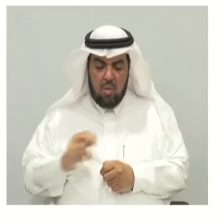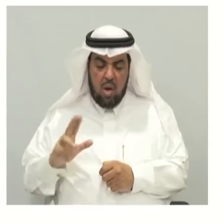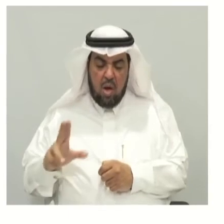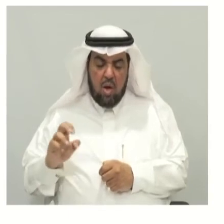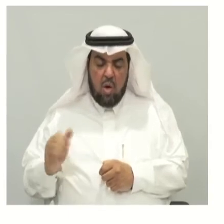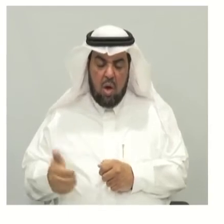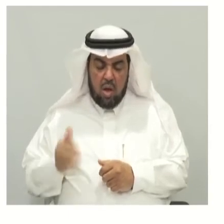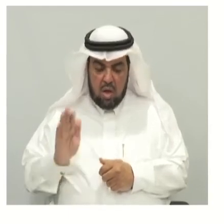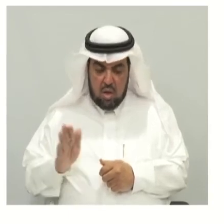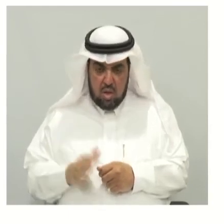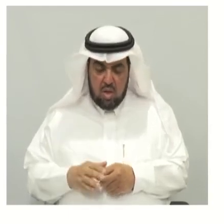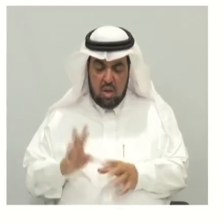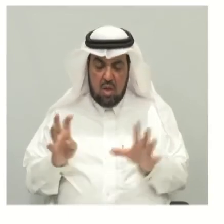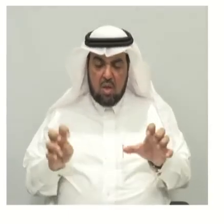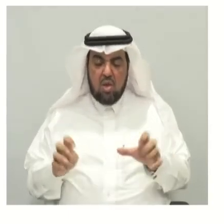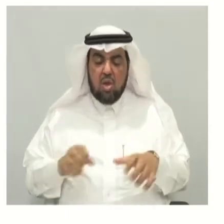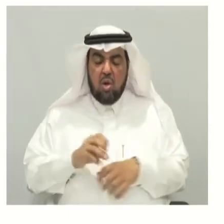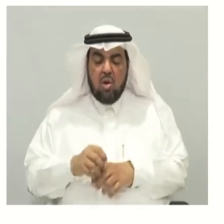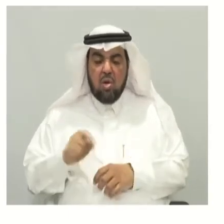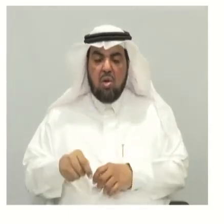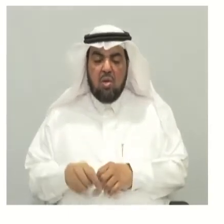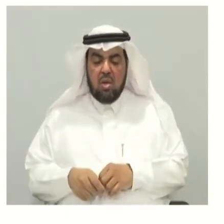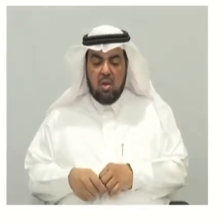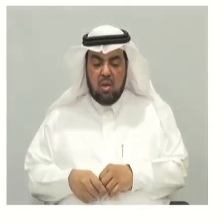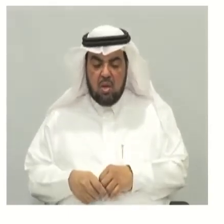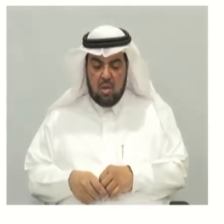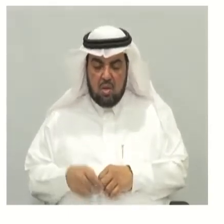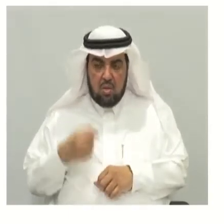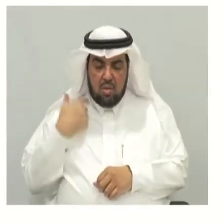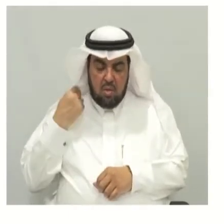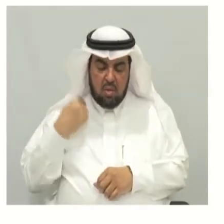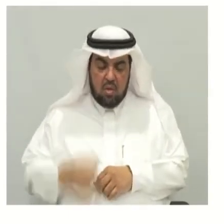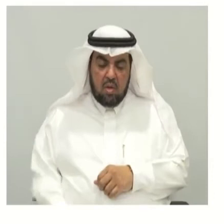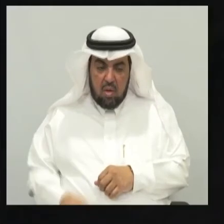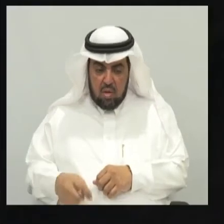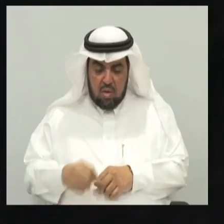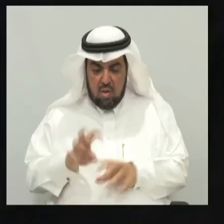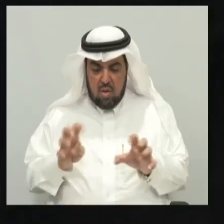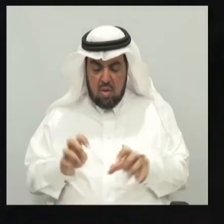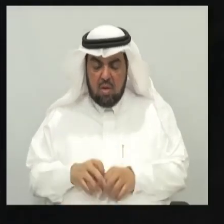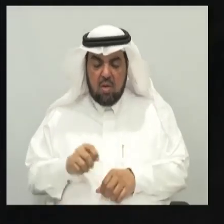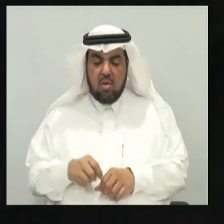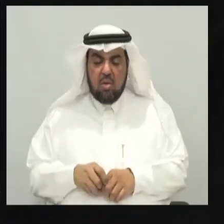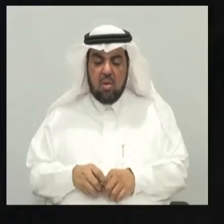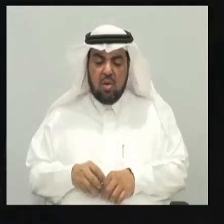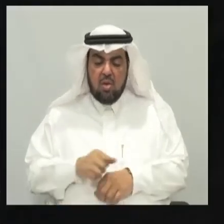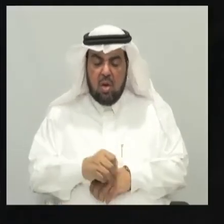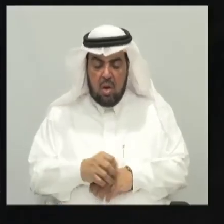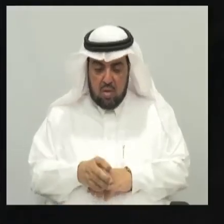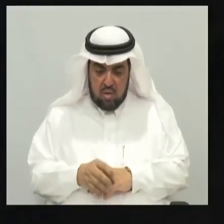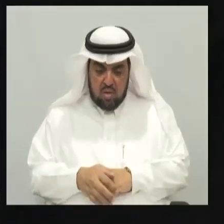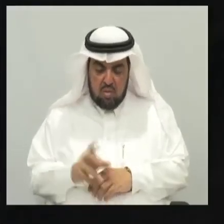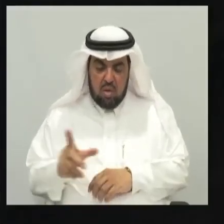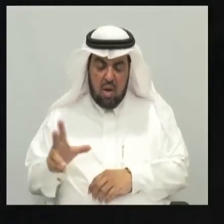لدينا أكثر من 90 عنصر في الحالة ماذا؟ في لدينا أكثر من 90 عنصر يصنف ماذا؟ من ماذا؟